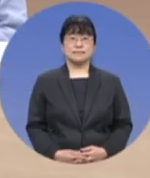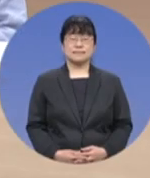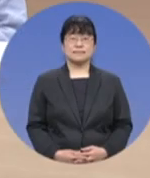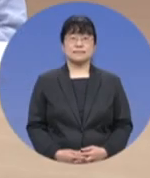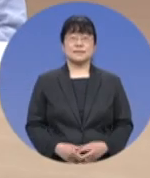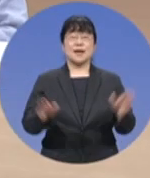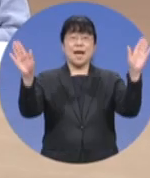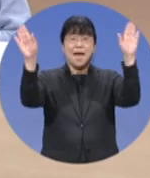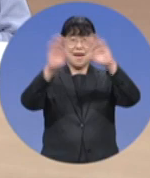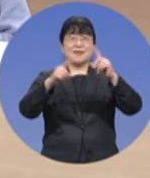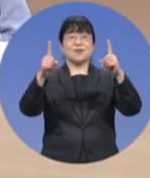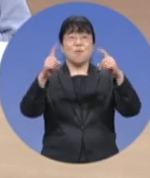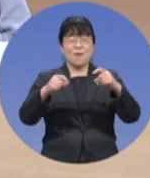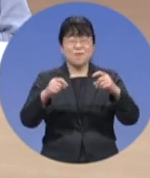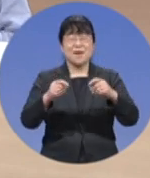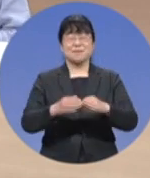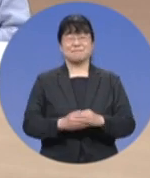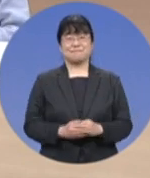こんばんは。